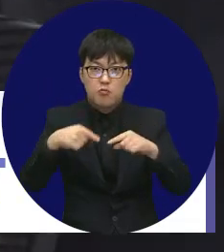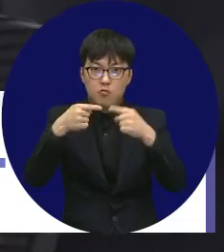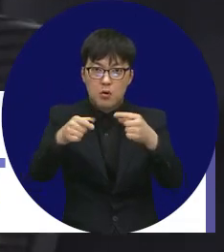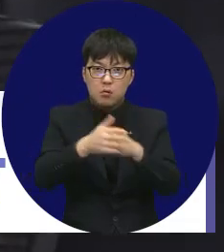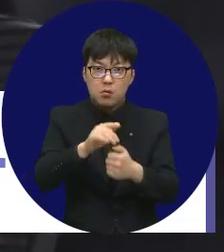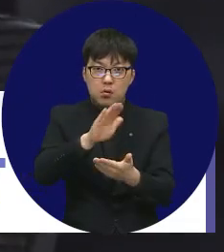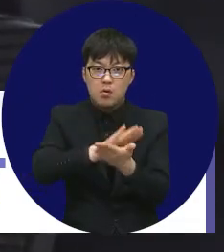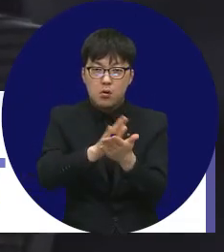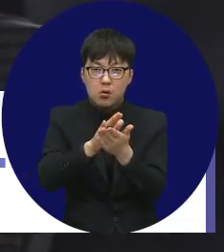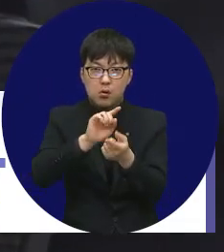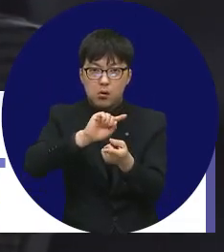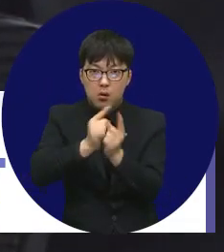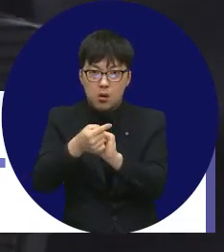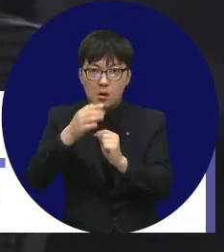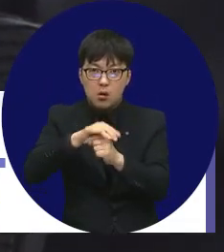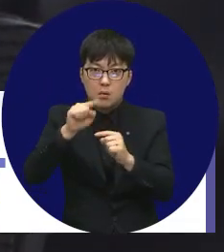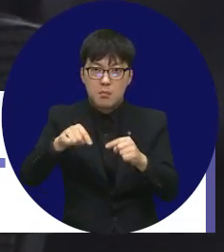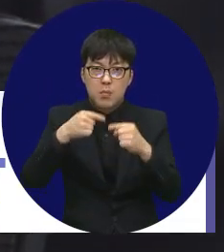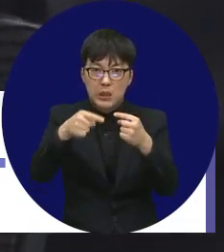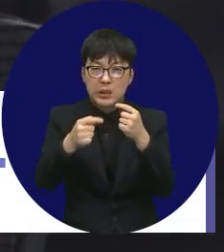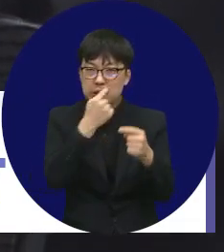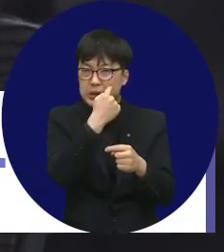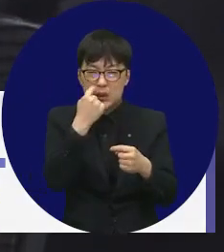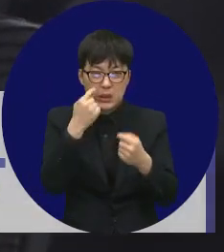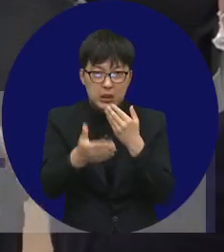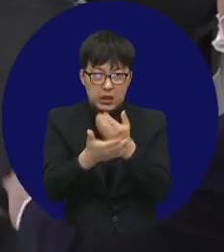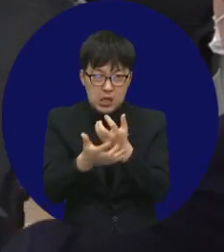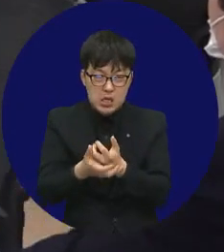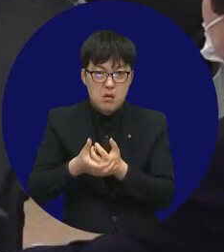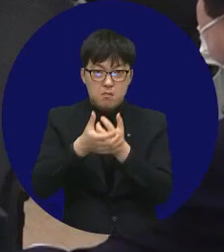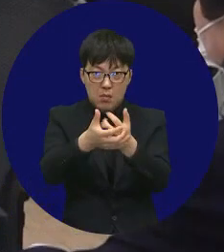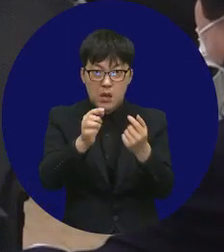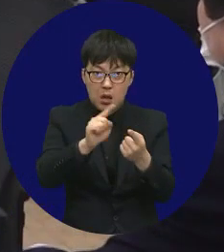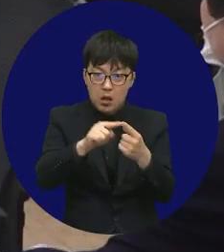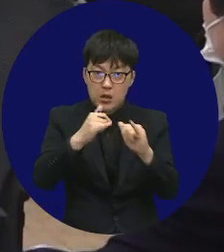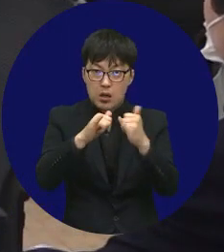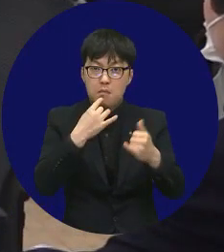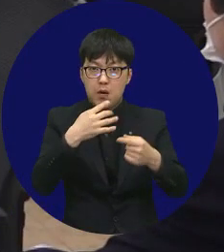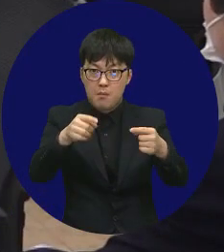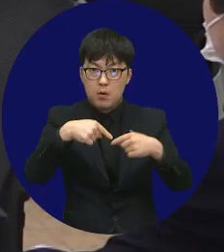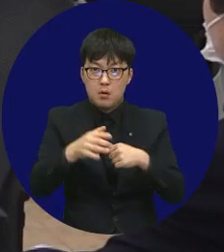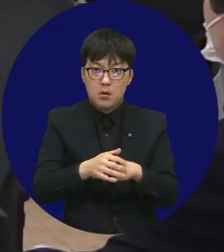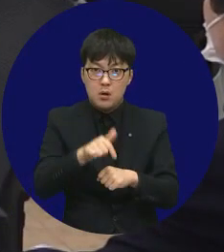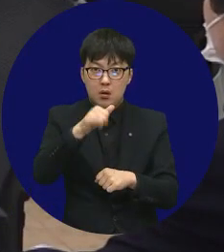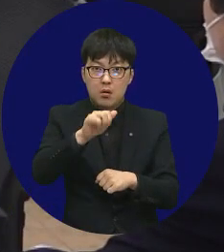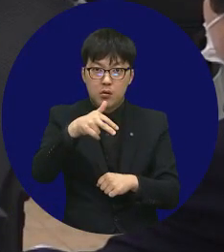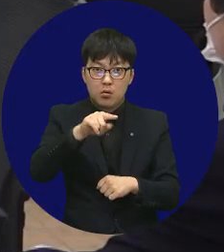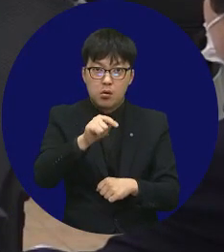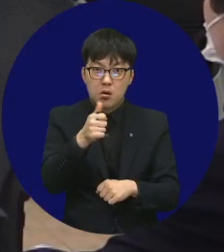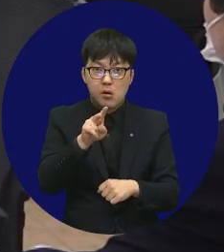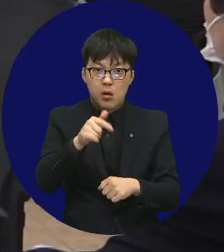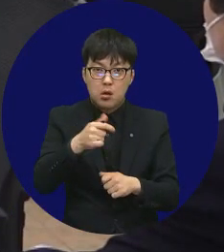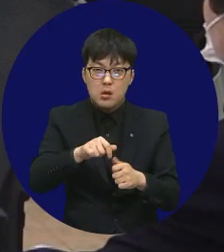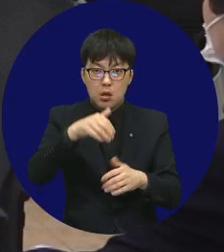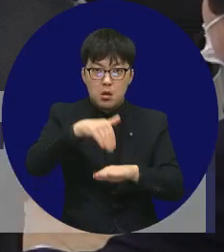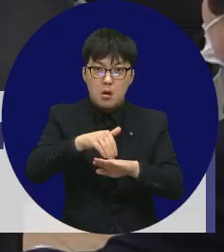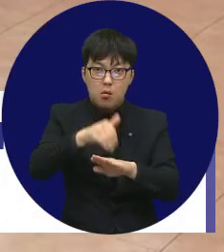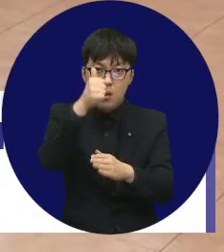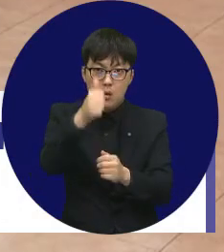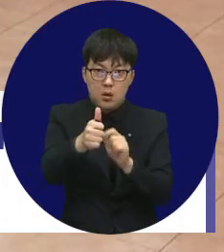출석 증빙 자료를 제출한 자를 대상으로 진행했습니다. 수료식에 참석한 김주원 선거연수원장은 축사를